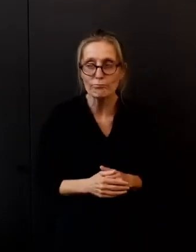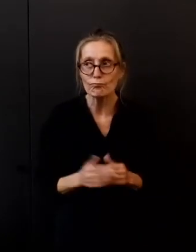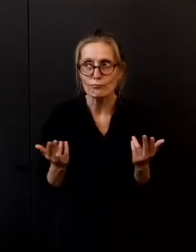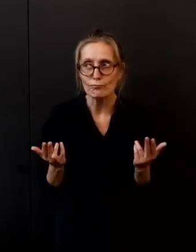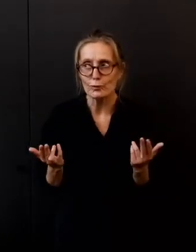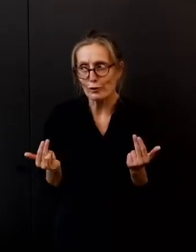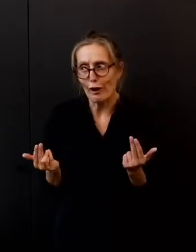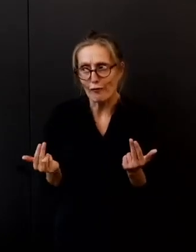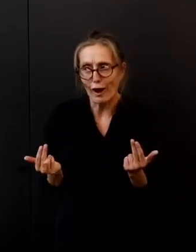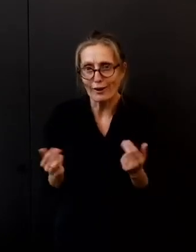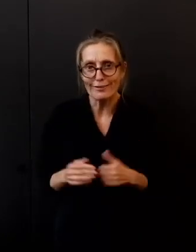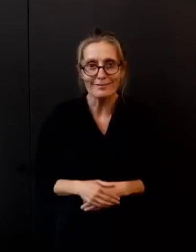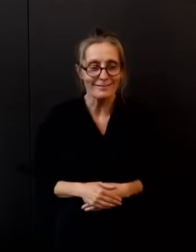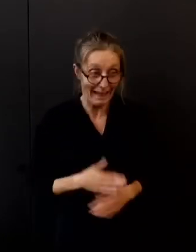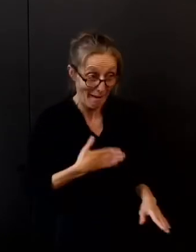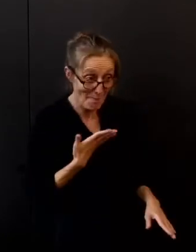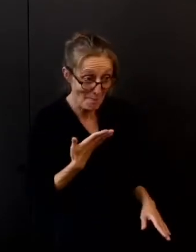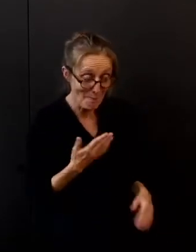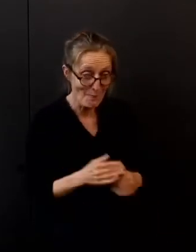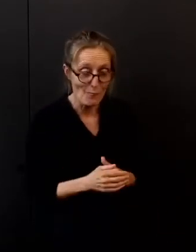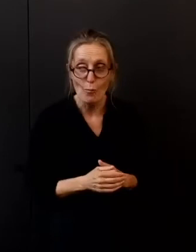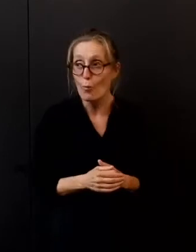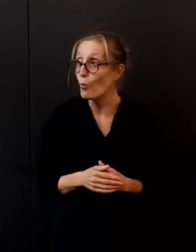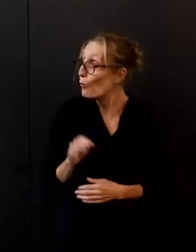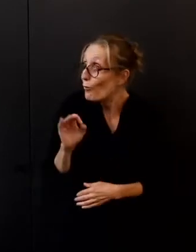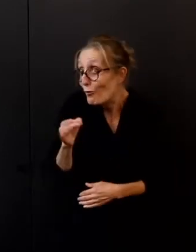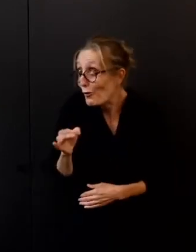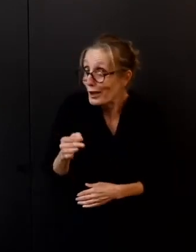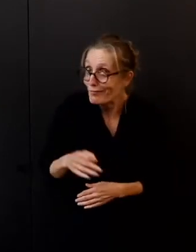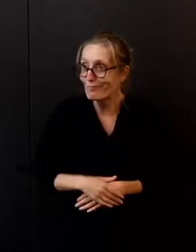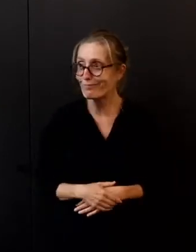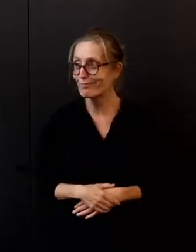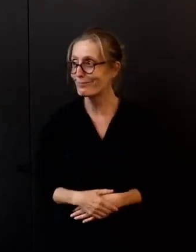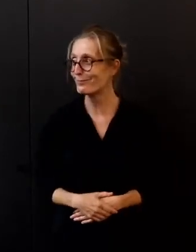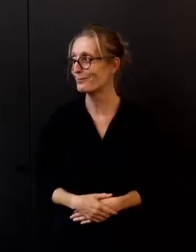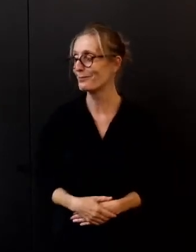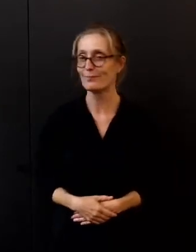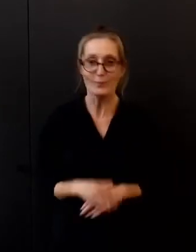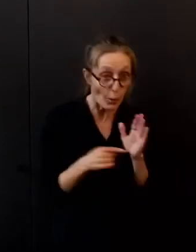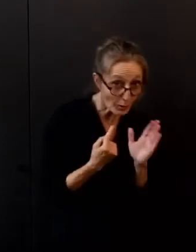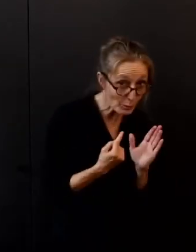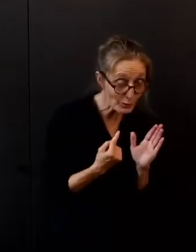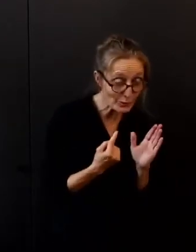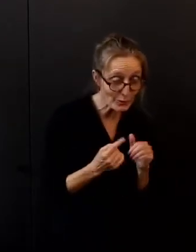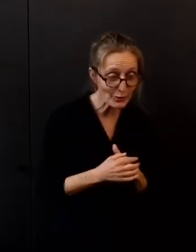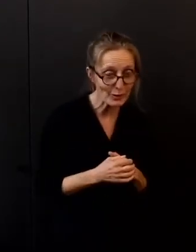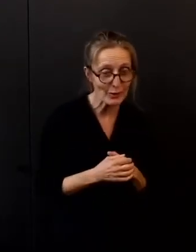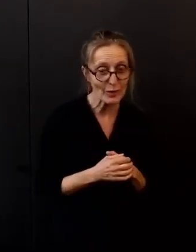va. T'as aimé ou pas ? Oui. On recommence ou pas ?